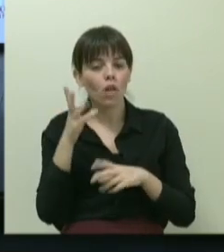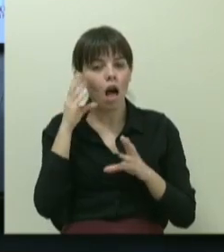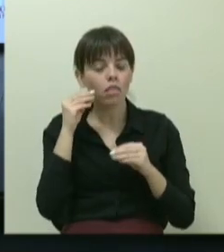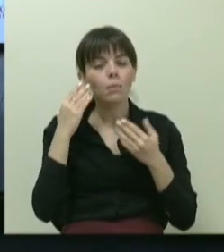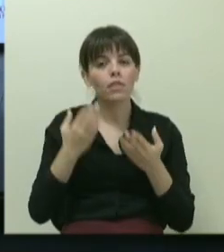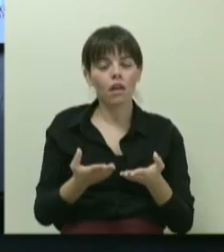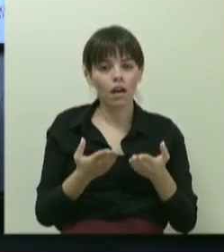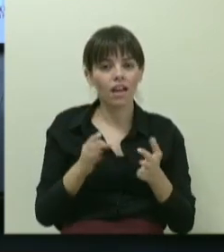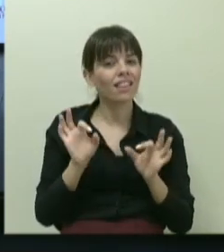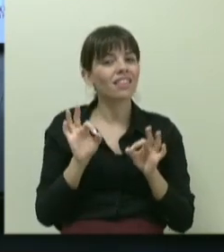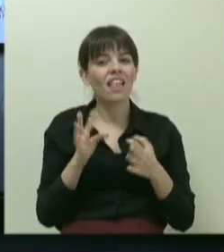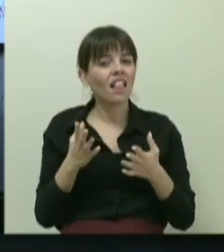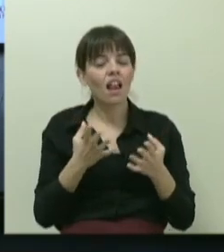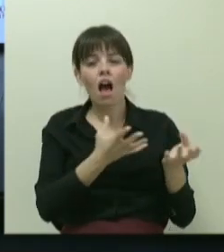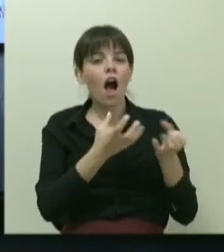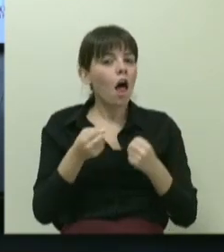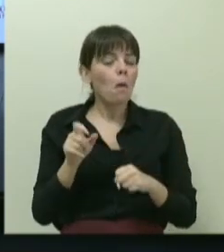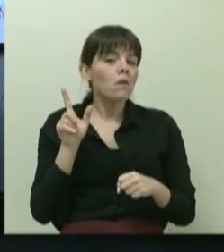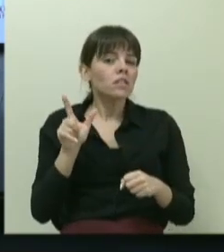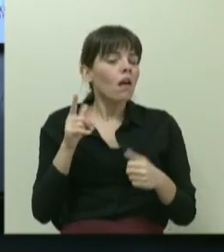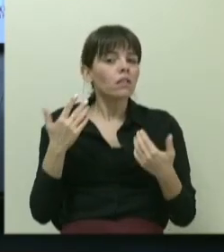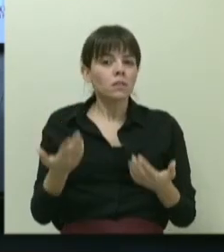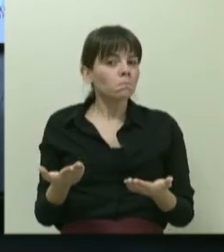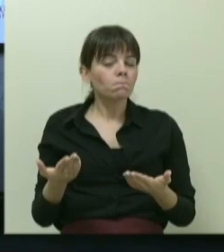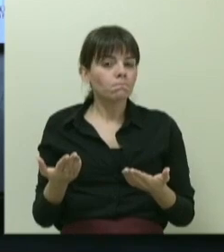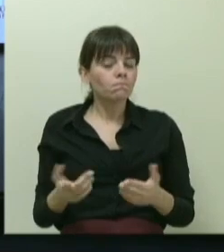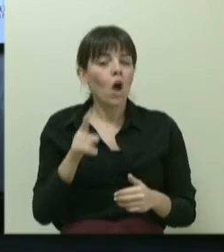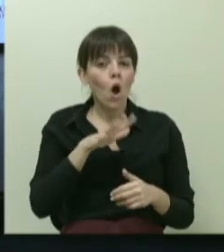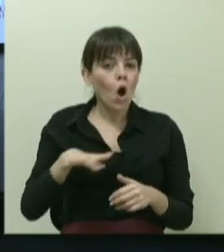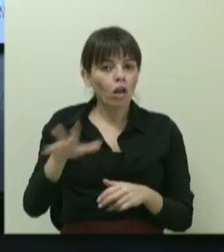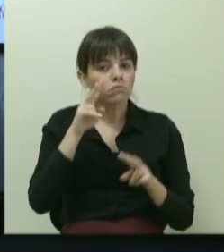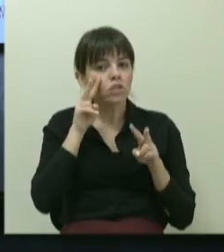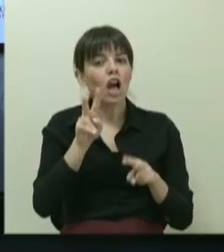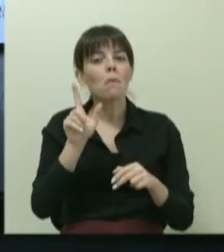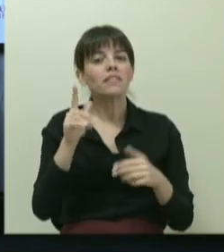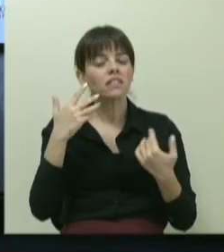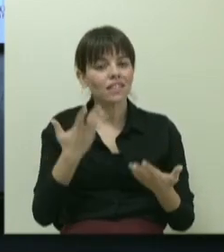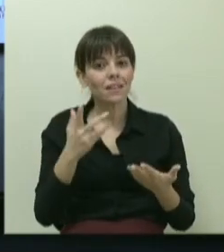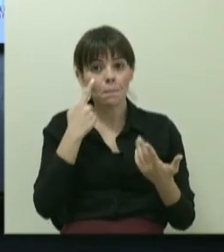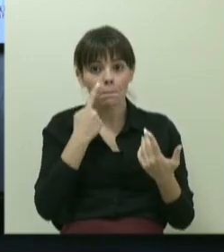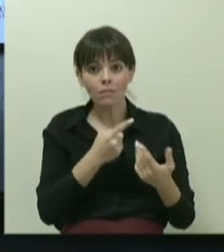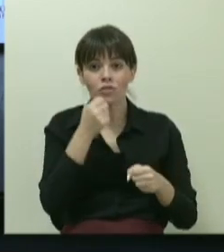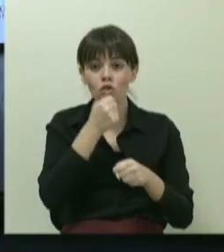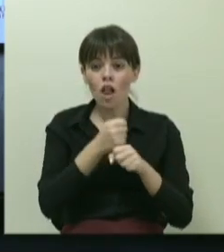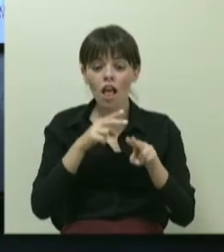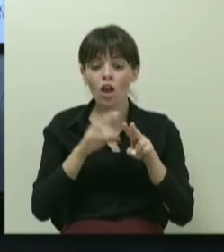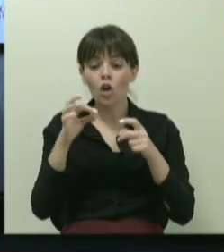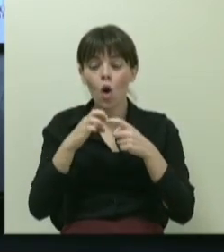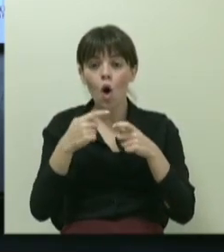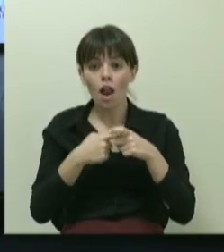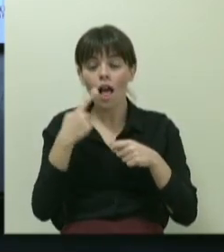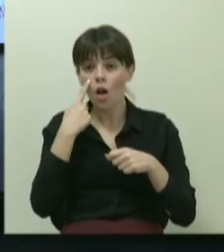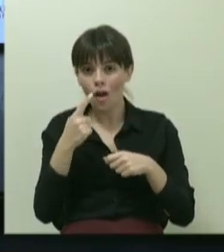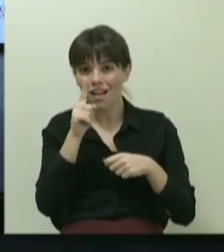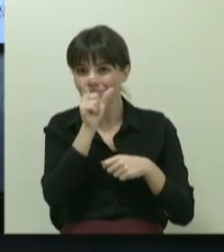anlamında, neleri almamız lazım, onu görmemiz lazım. Bakın Güney Kore'de per capita